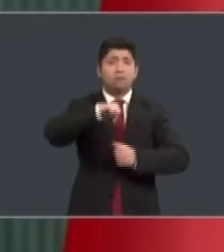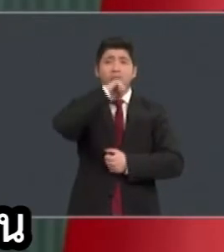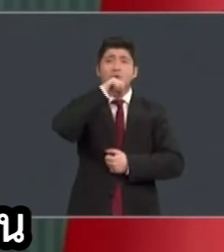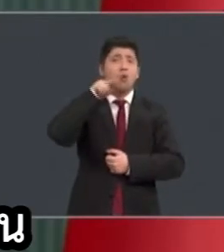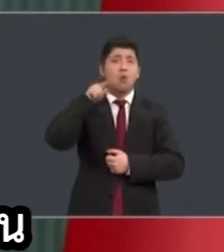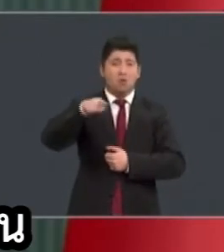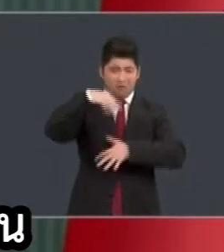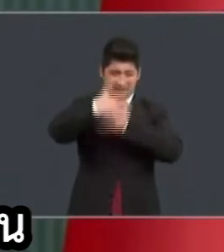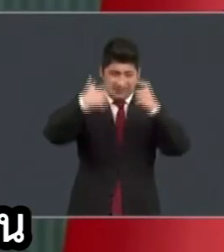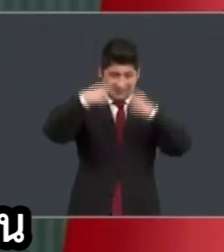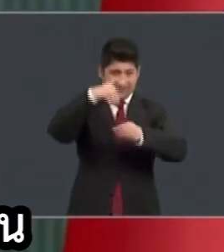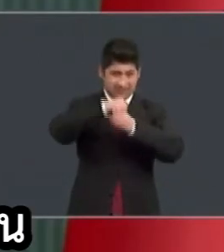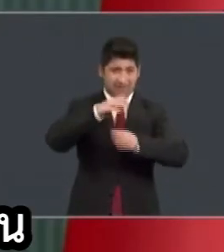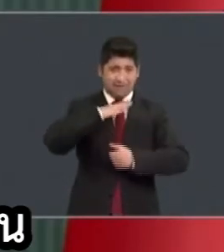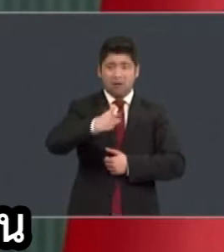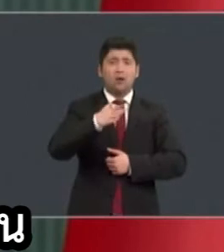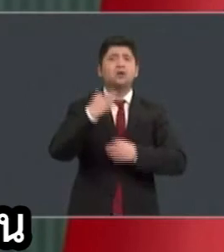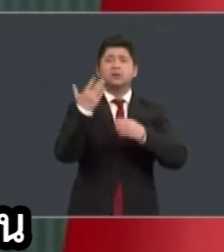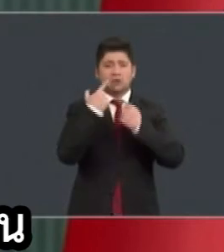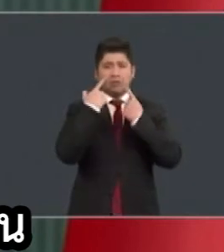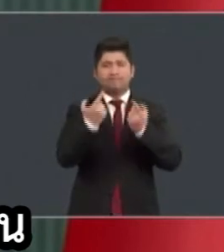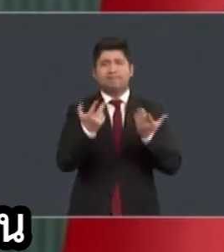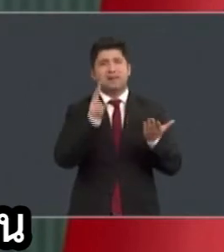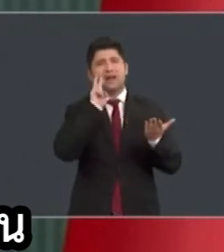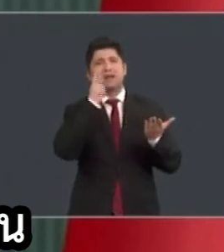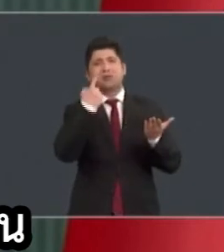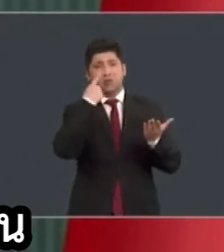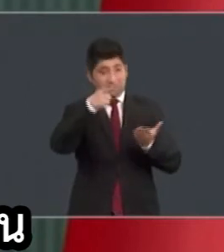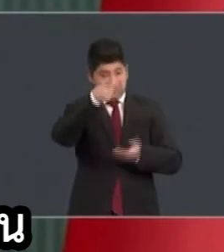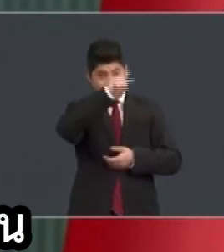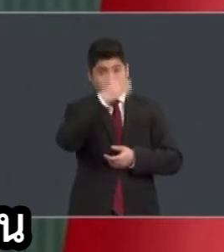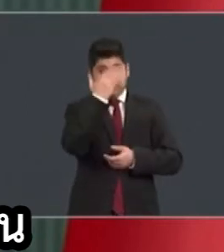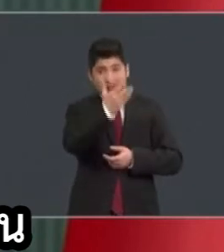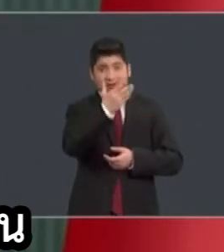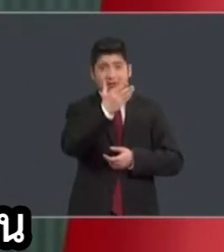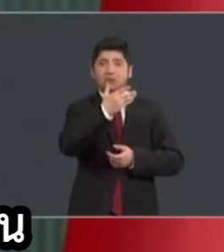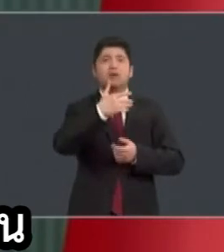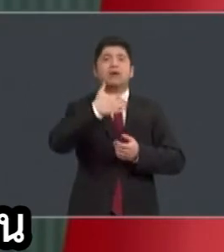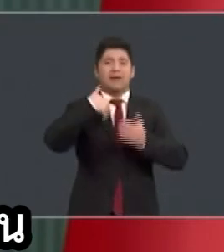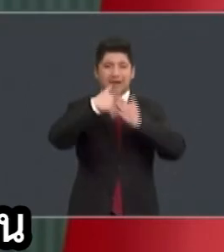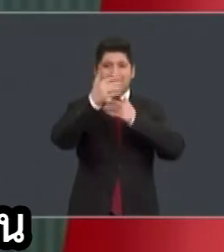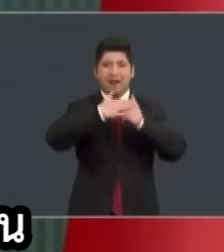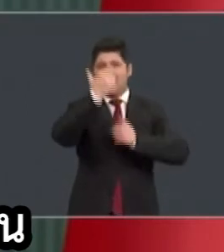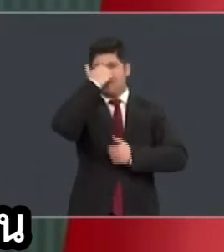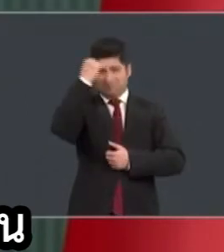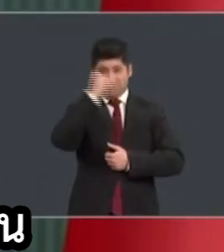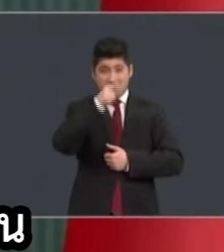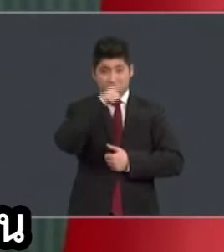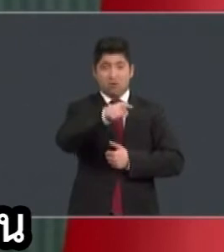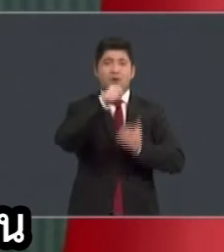พูดอะไรจะแนวเซ็กซี่ซีสคอมเมอร์ End User